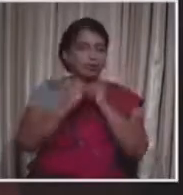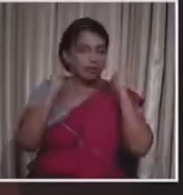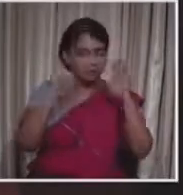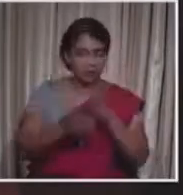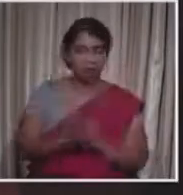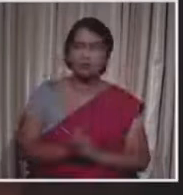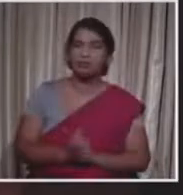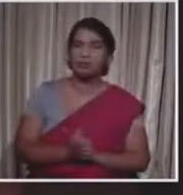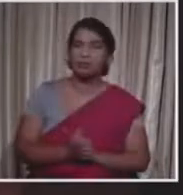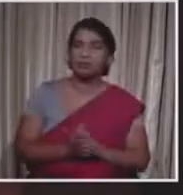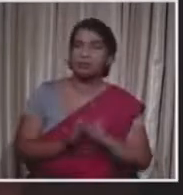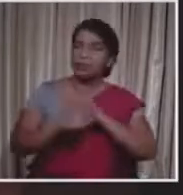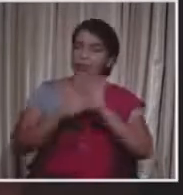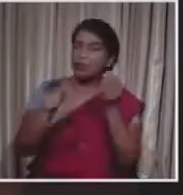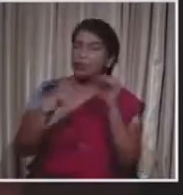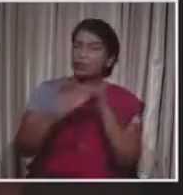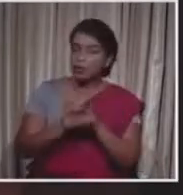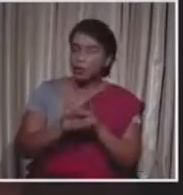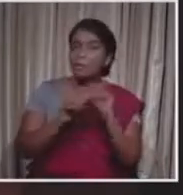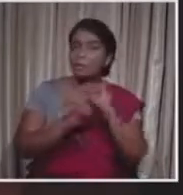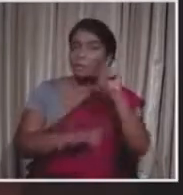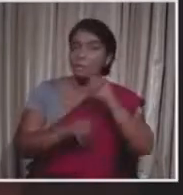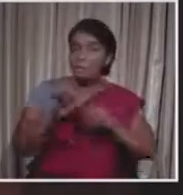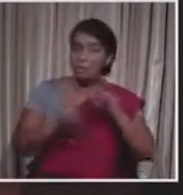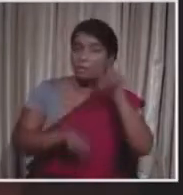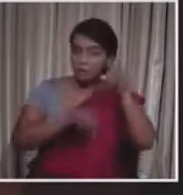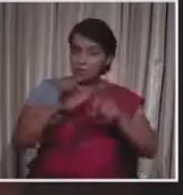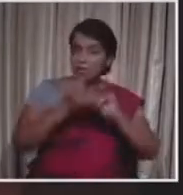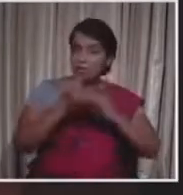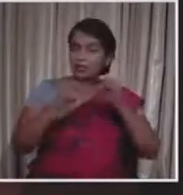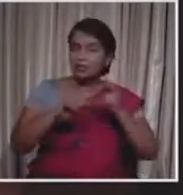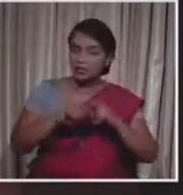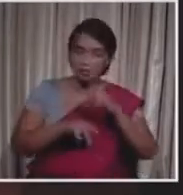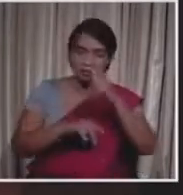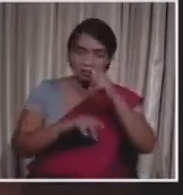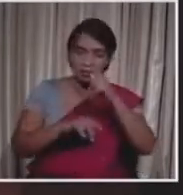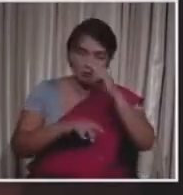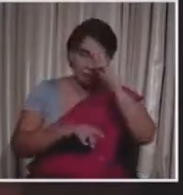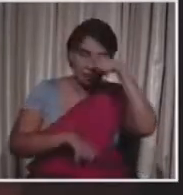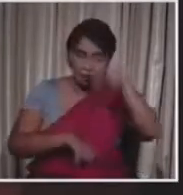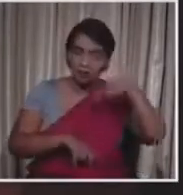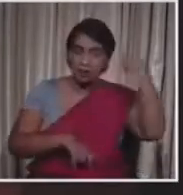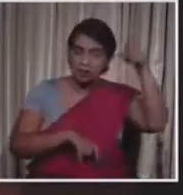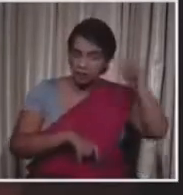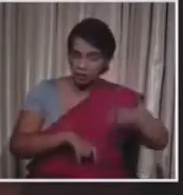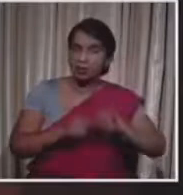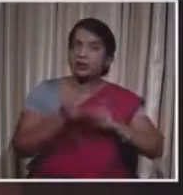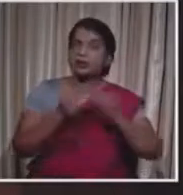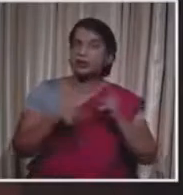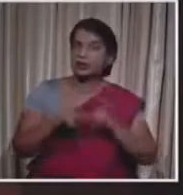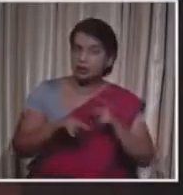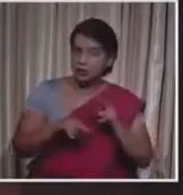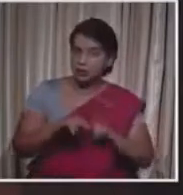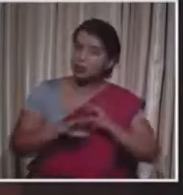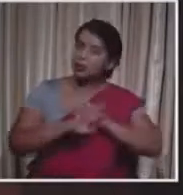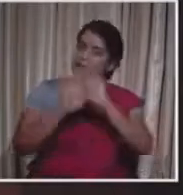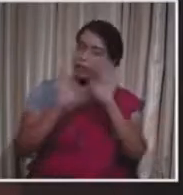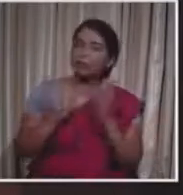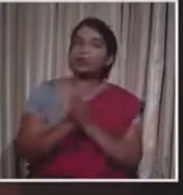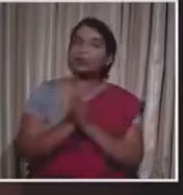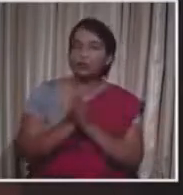වුණා. ඒට දායක වුණු මේ පාර්ලිමේන්තුවේ නිලධාරි මහත්මීන් ඒ කාර්ය මණ්ඩලයේ සියලුම